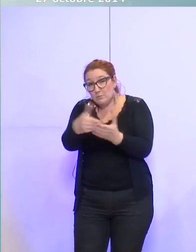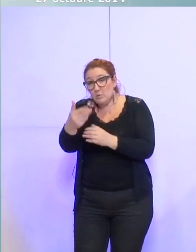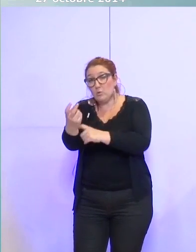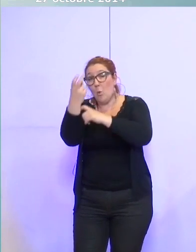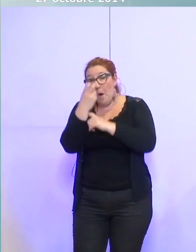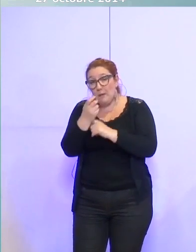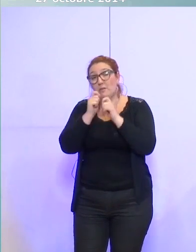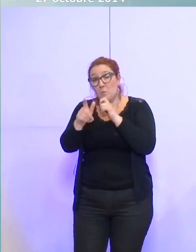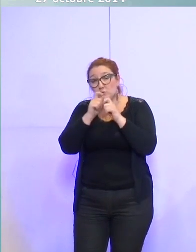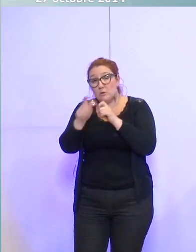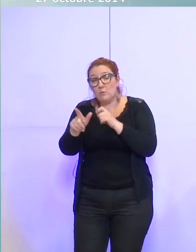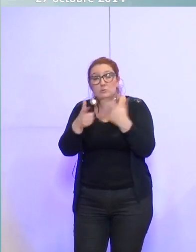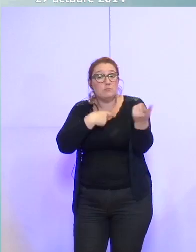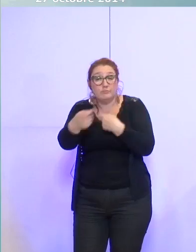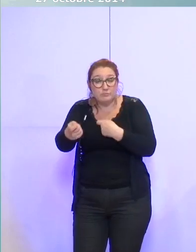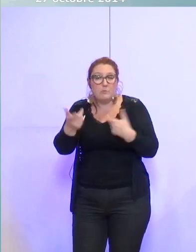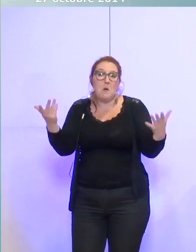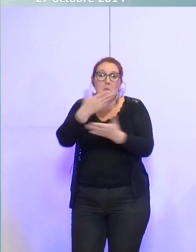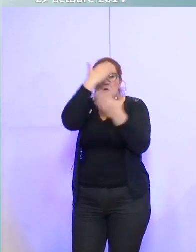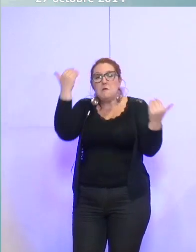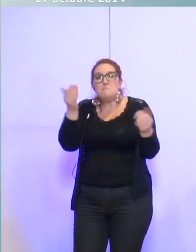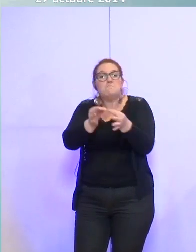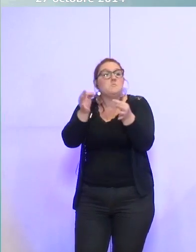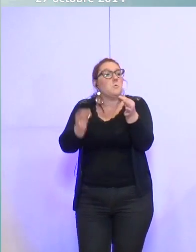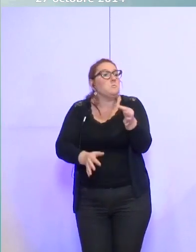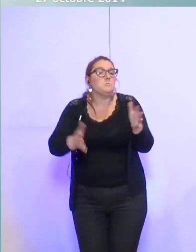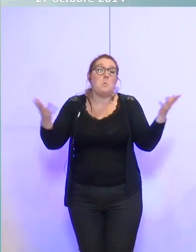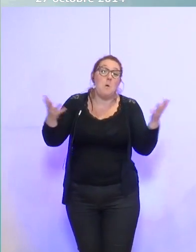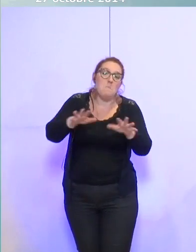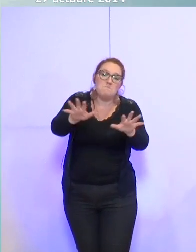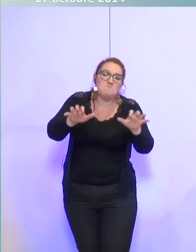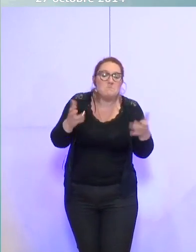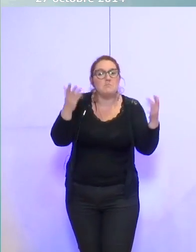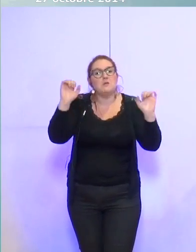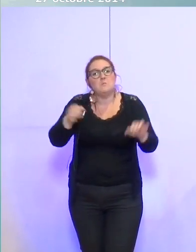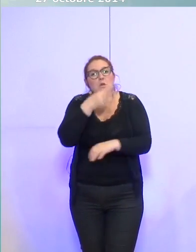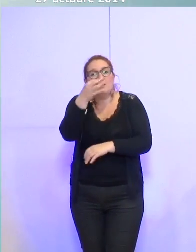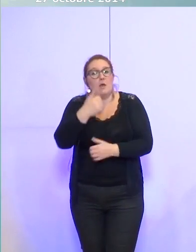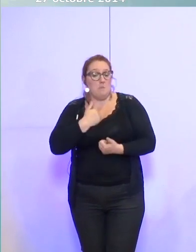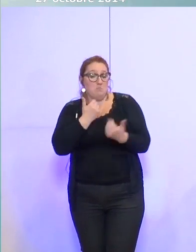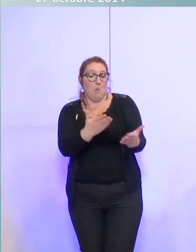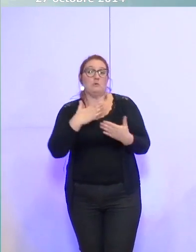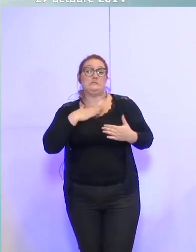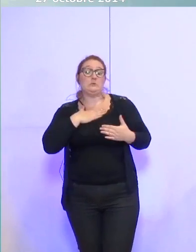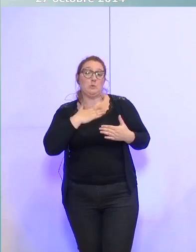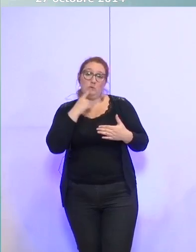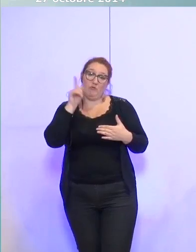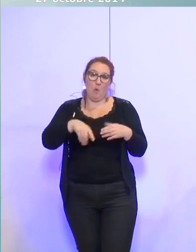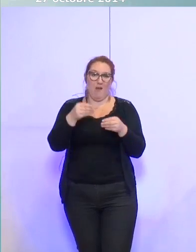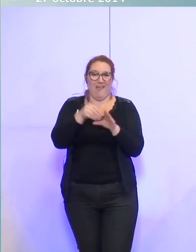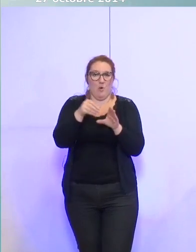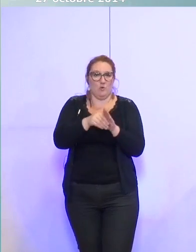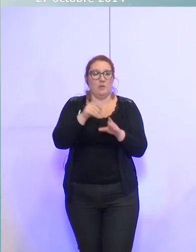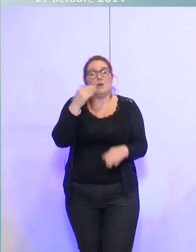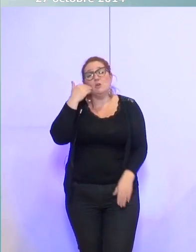durera pas? Alors je ne sais pas ce que vous allez faire, mais moi je peux vous dire que nos propositions, c'est aujourd'hui de faire des économies. Je sais que Mme Bernard va